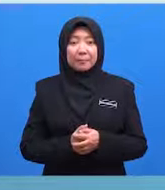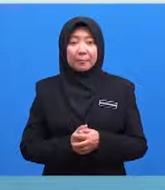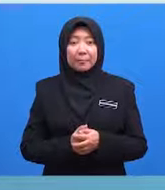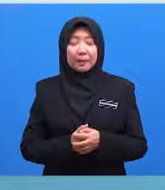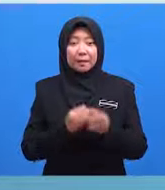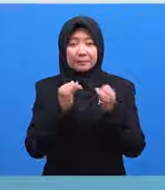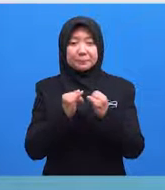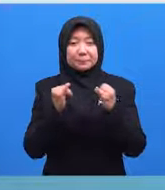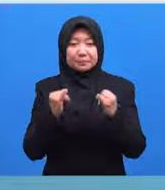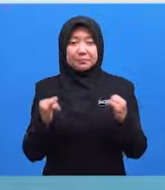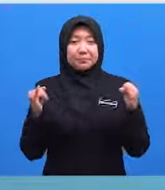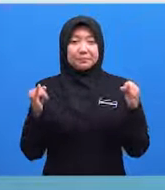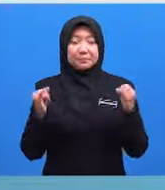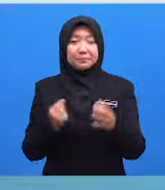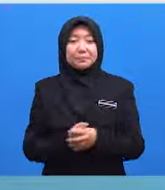spaghetti,